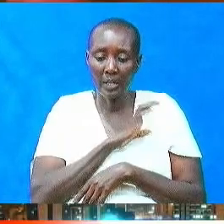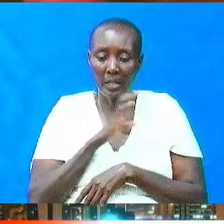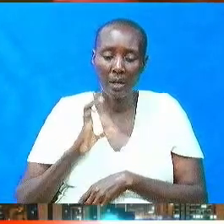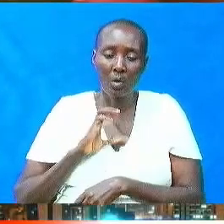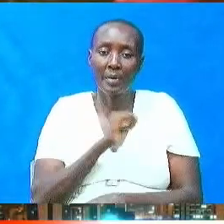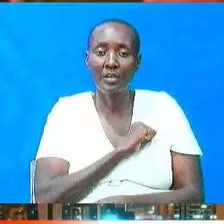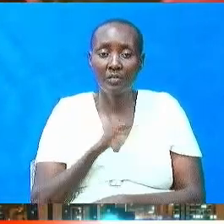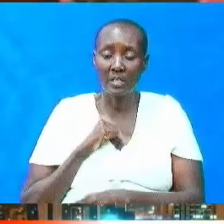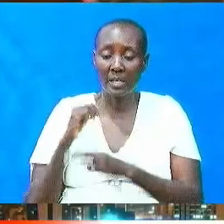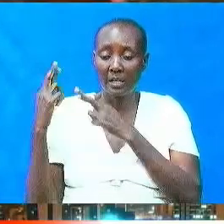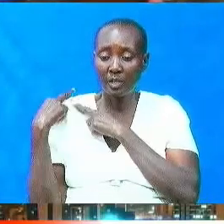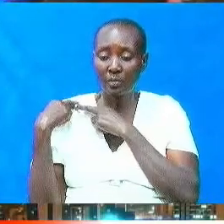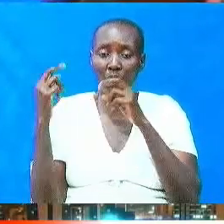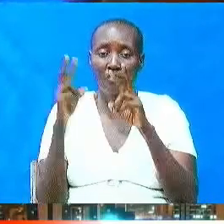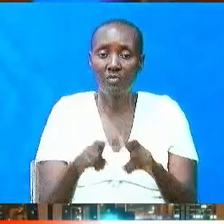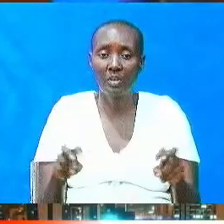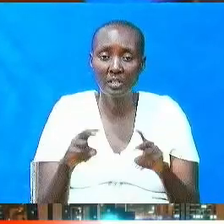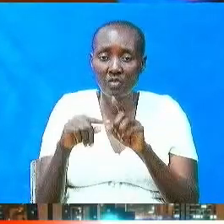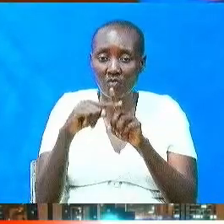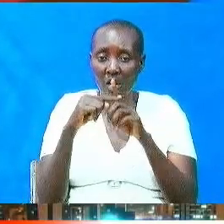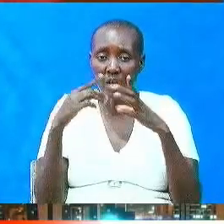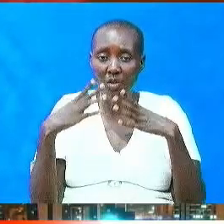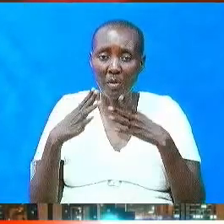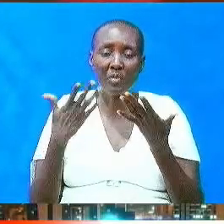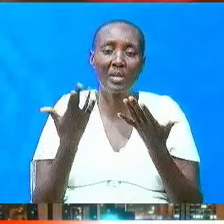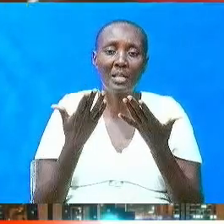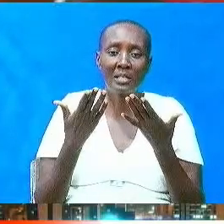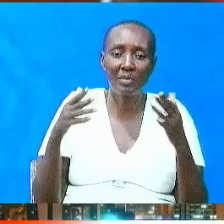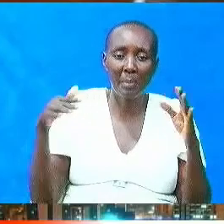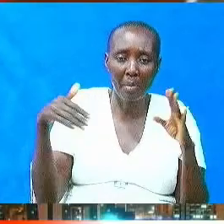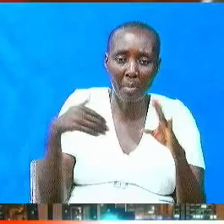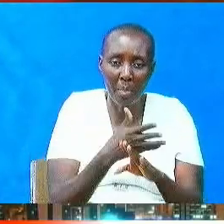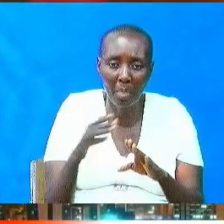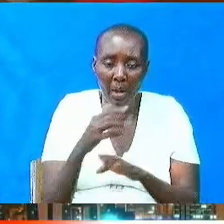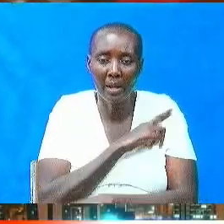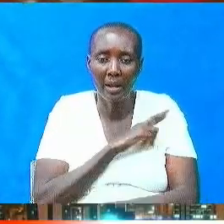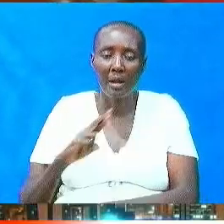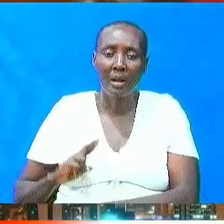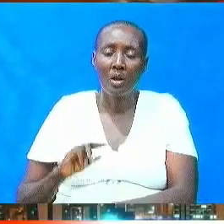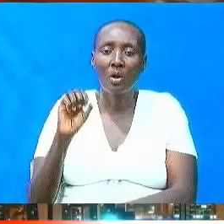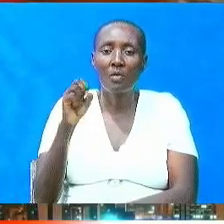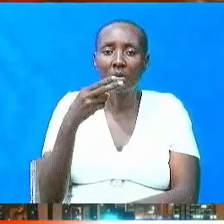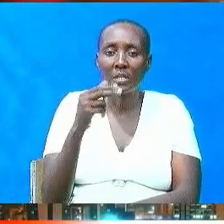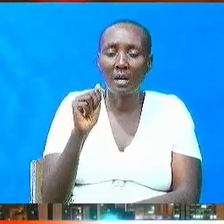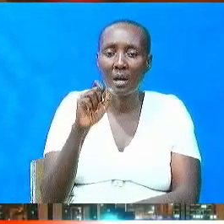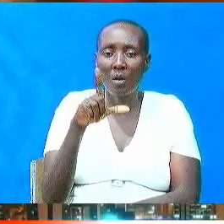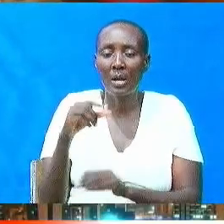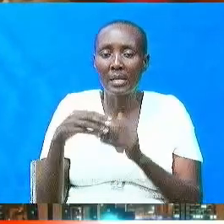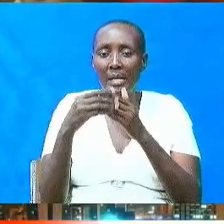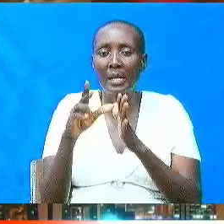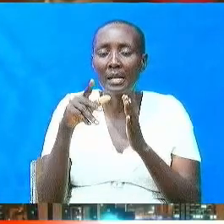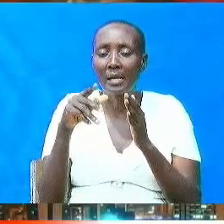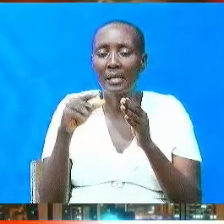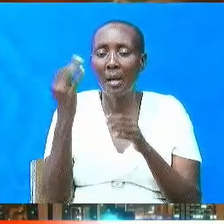seneti inayochunguza mauaji ya mamia ya watu katika dhehebu potovu la Shakahola inaloongozwa naye mhubiri Paul Mackenzie leo